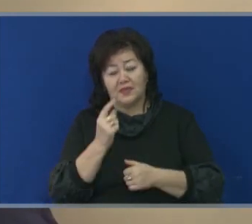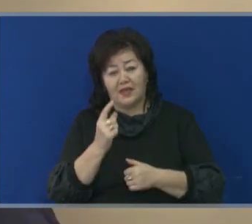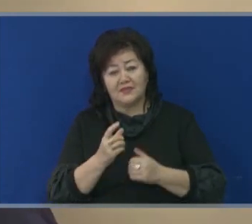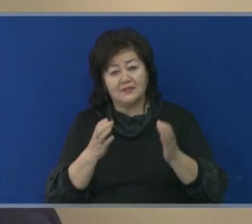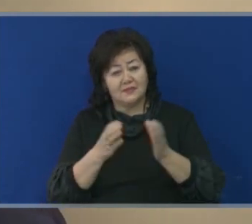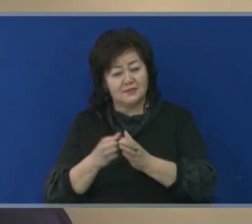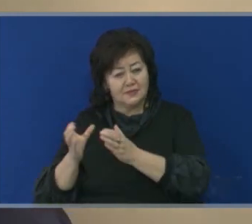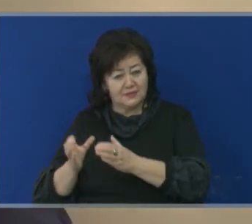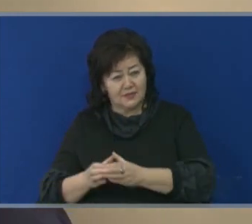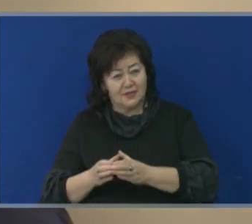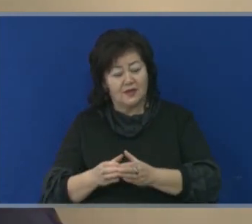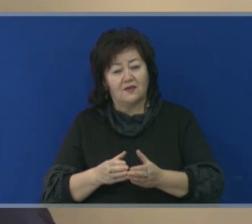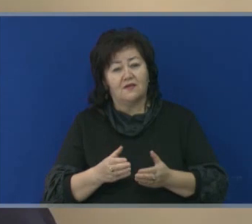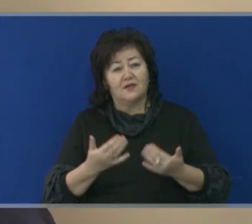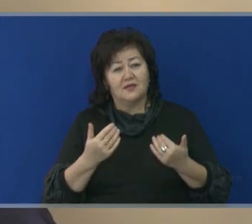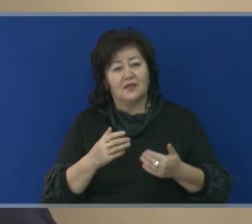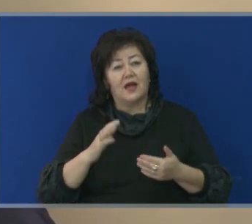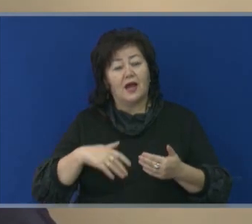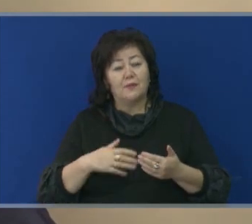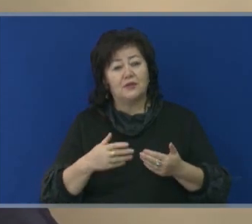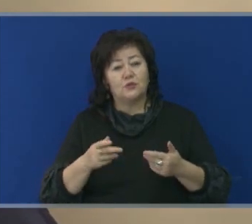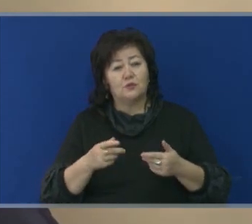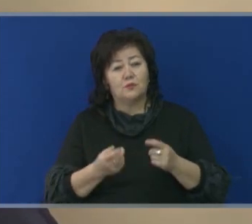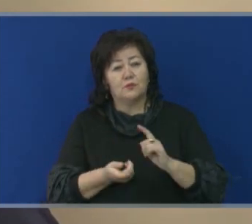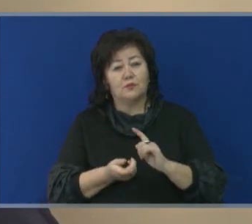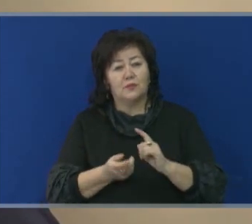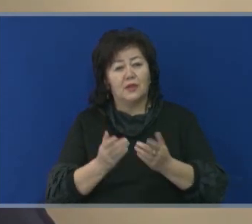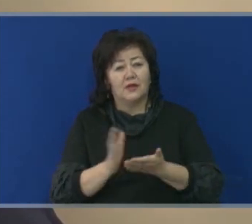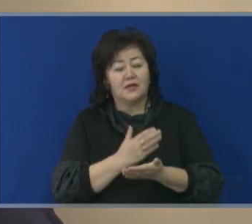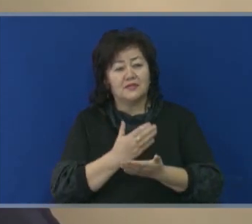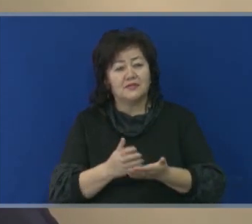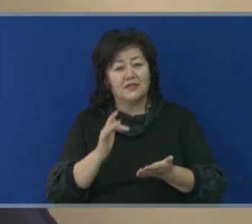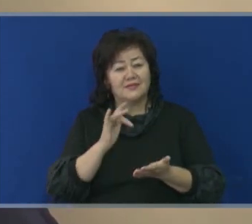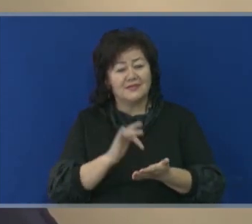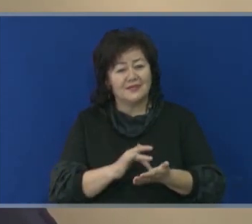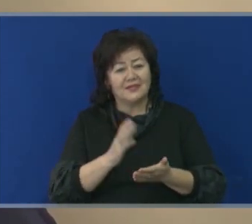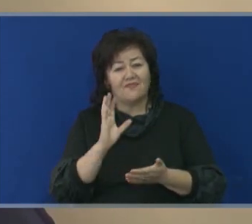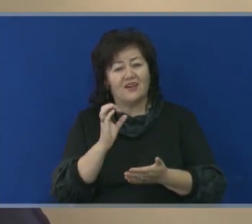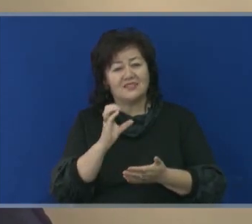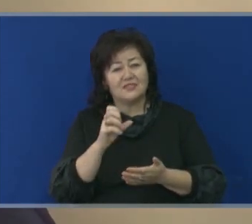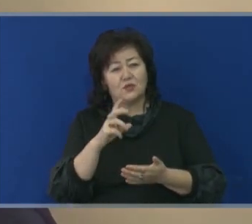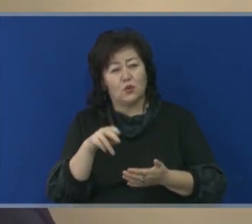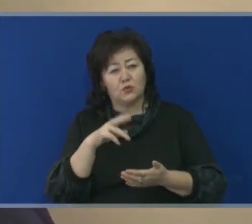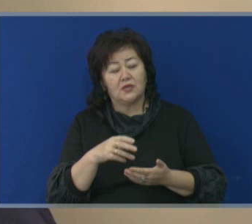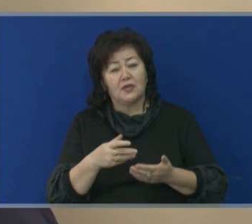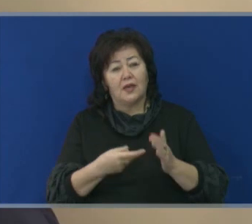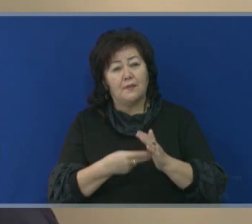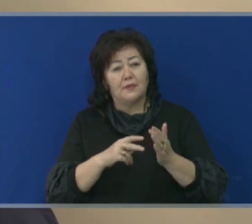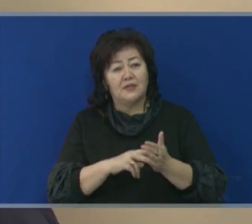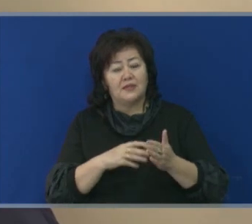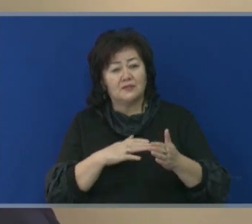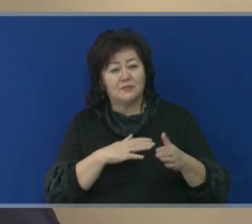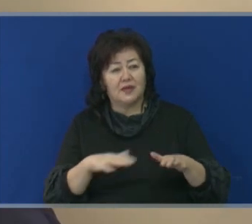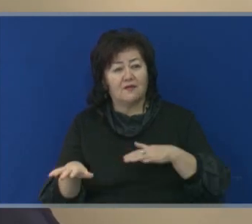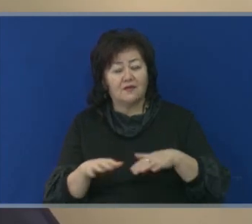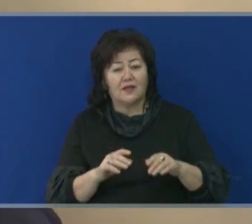Мы разделили город на 11 секторов, а затем разделили центр, водный и восход. Мы объявили конкурс. Вот мы уже утвердили и отправили